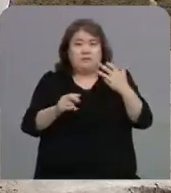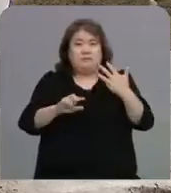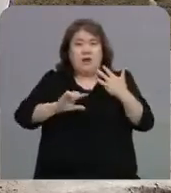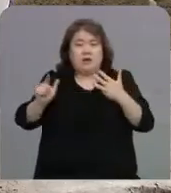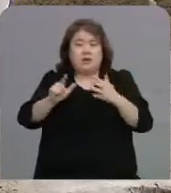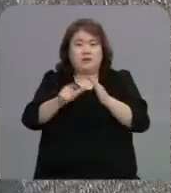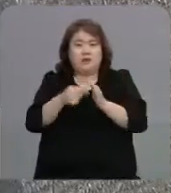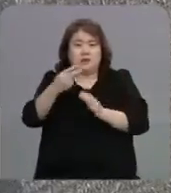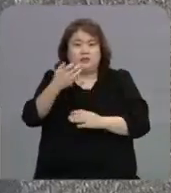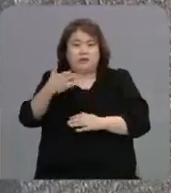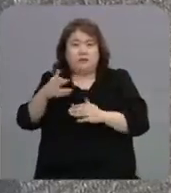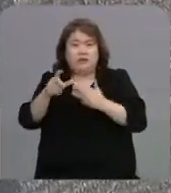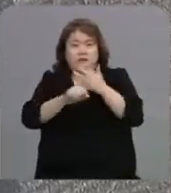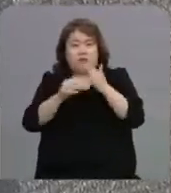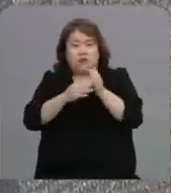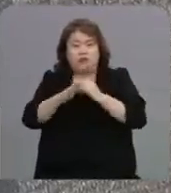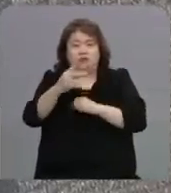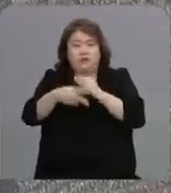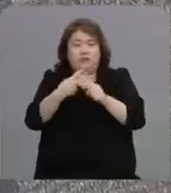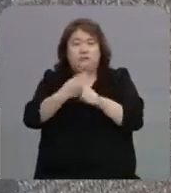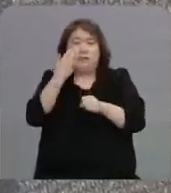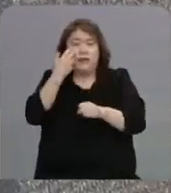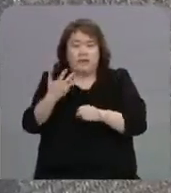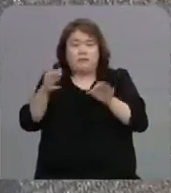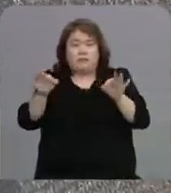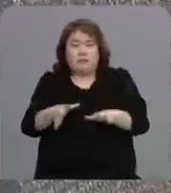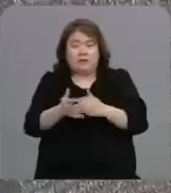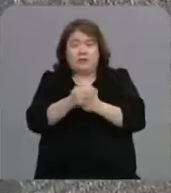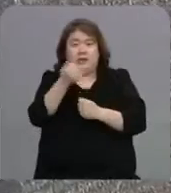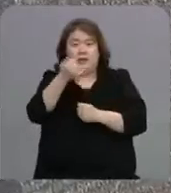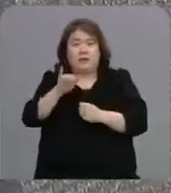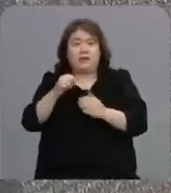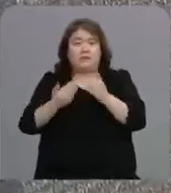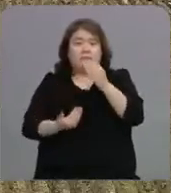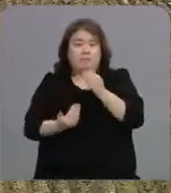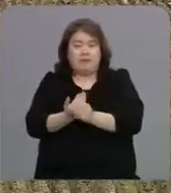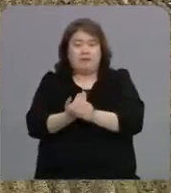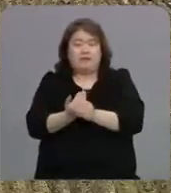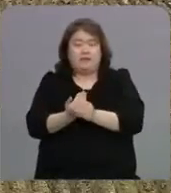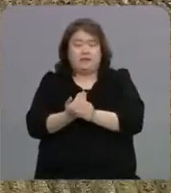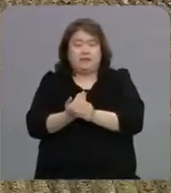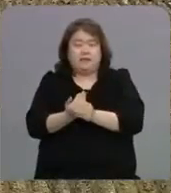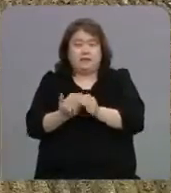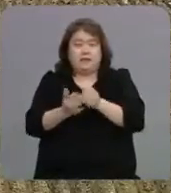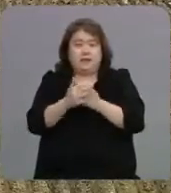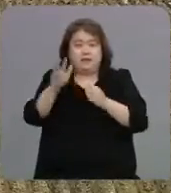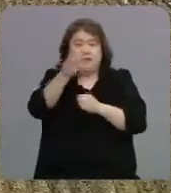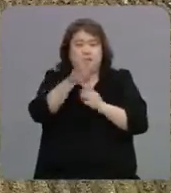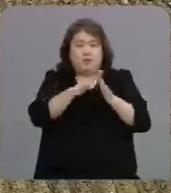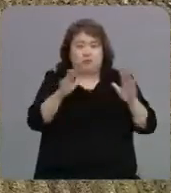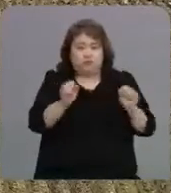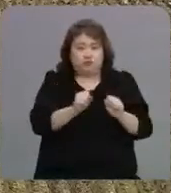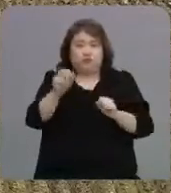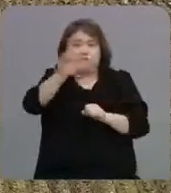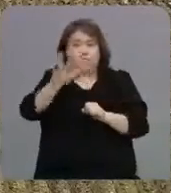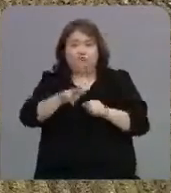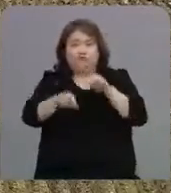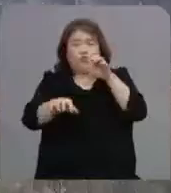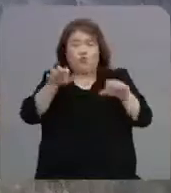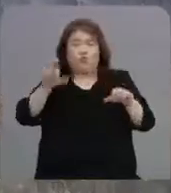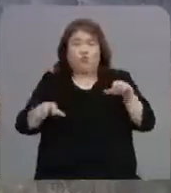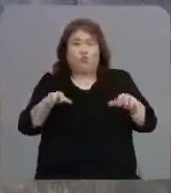2018년 3월 이후 2년 8개월 만에 고병원성 ai 가 발생해 는데요 전북 을 비롯해 전국 곳곳에서